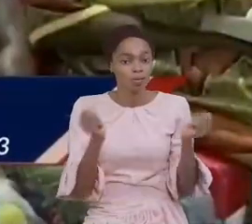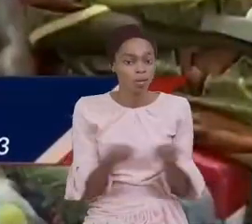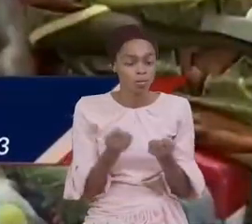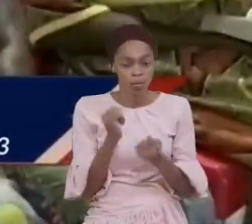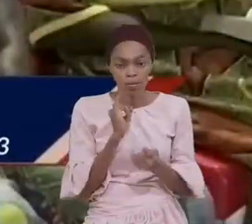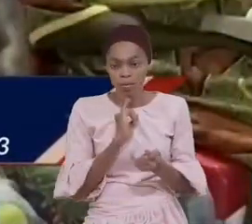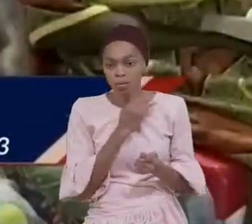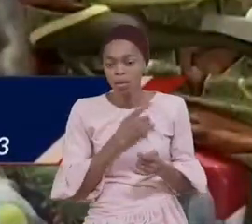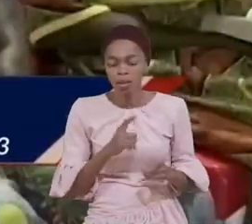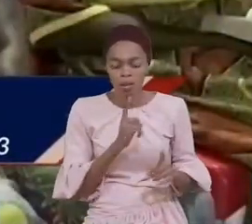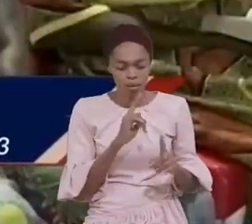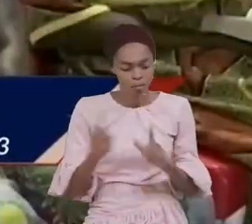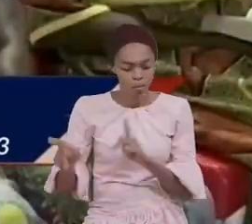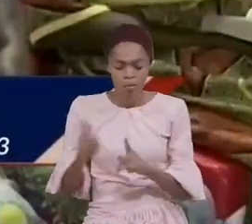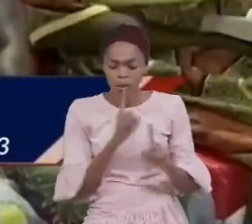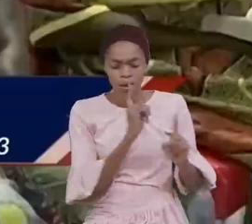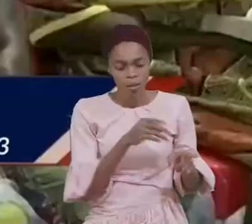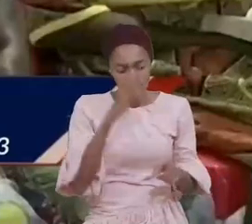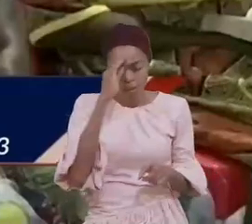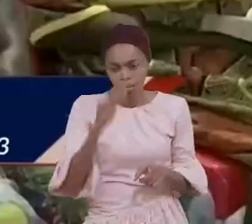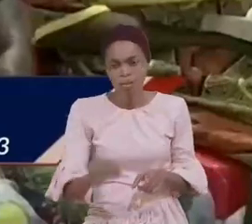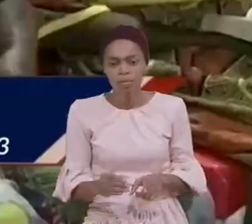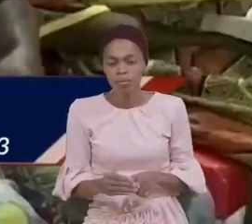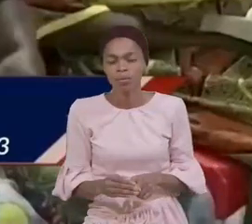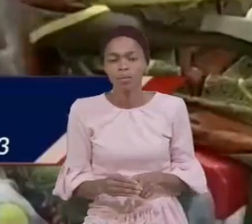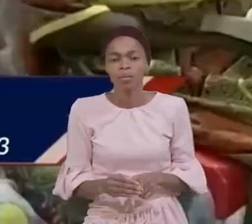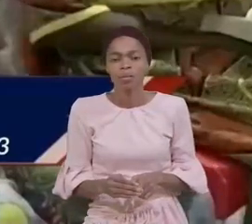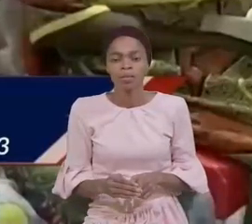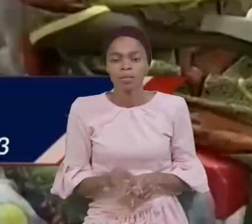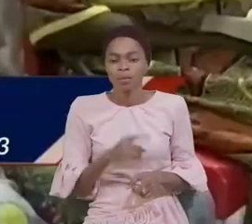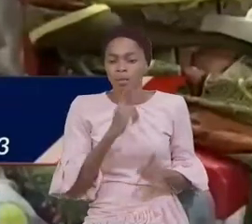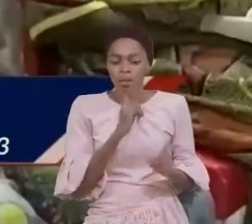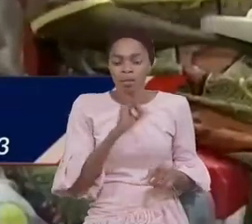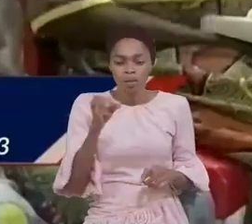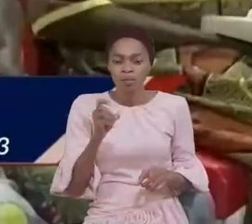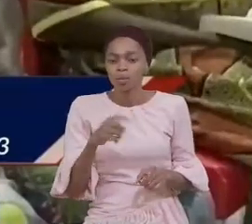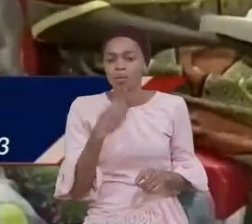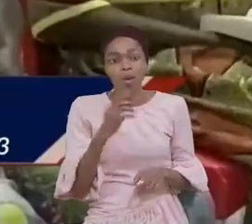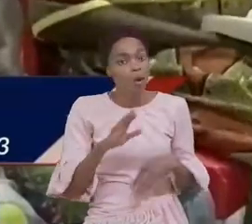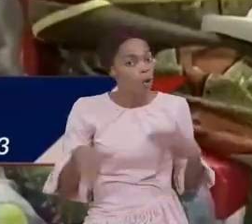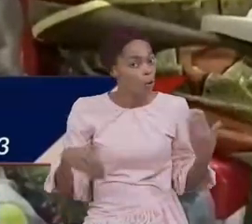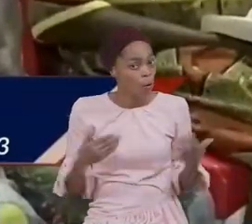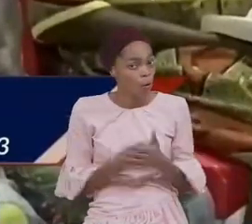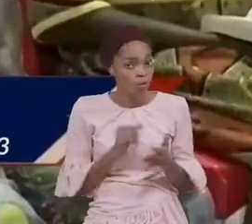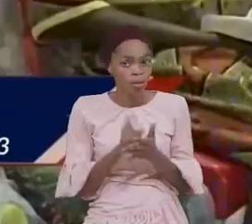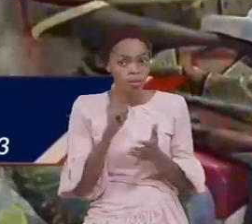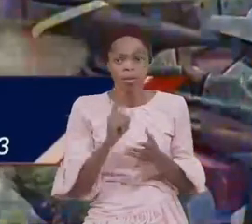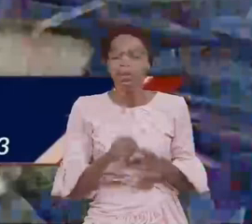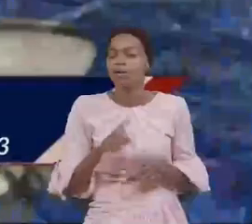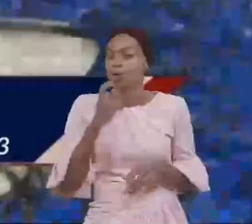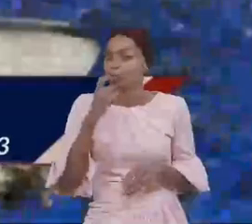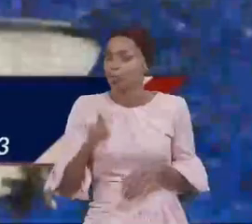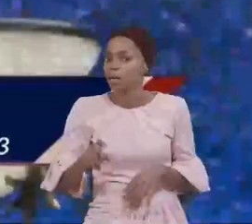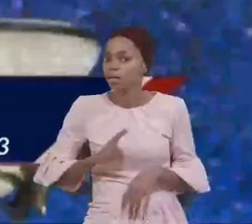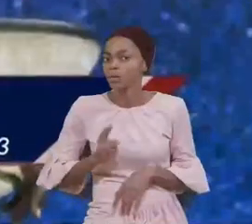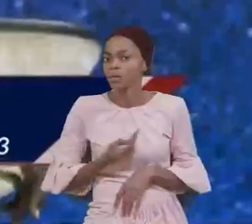à ces tribus, à ces demi-tribus de Manassé, de Ruben, et ils répondirent à Josué en